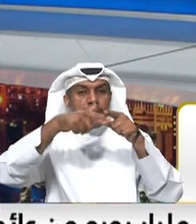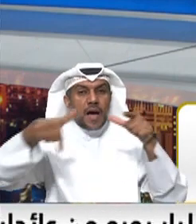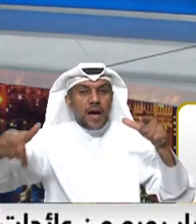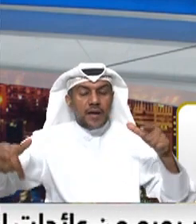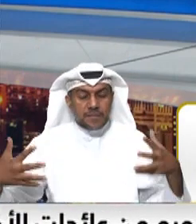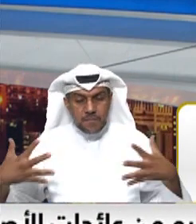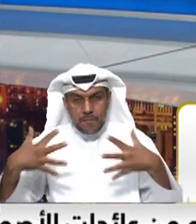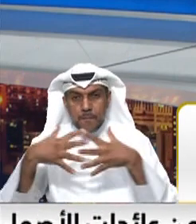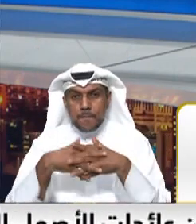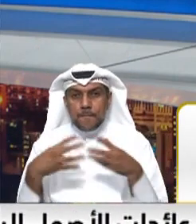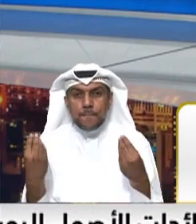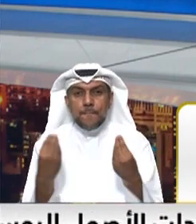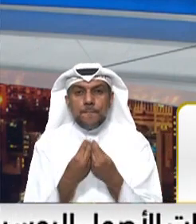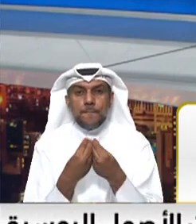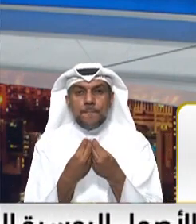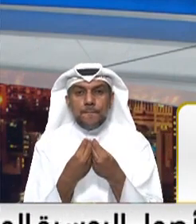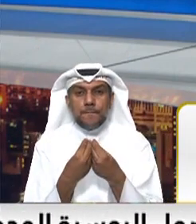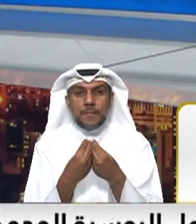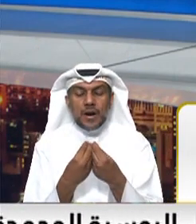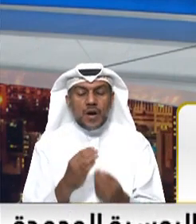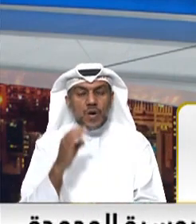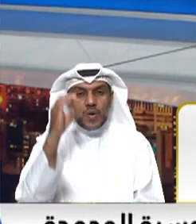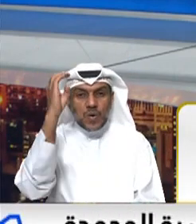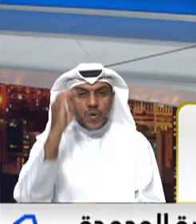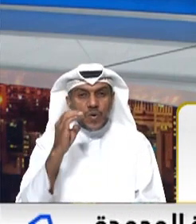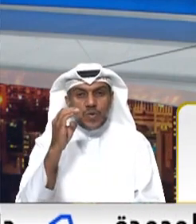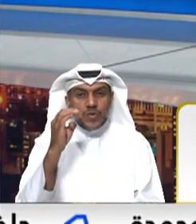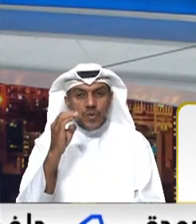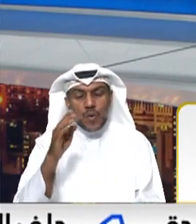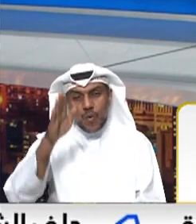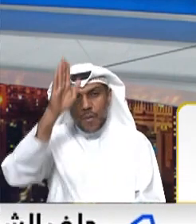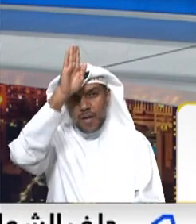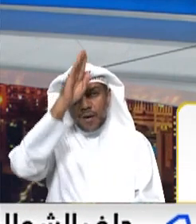والربط بشبكة جنوب العراق. إلى التفاصيل.